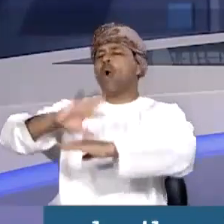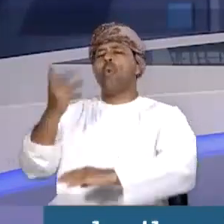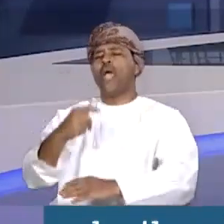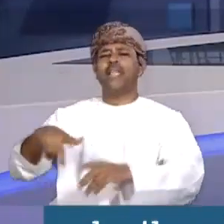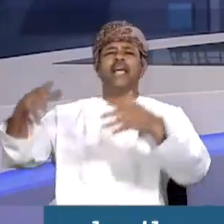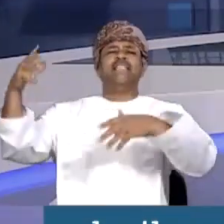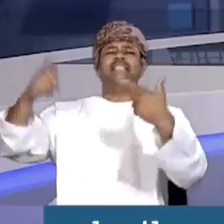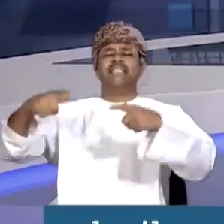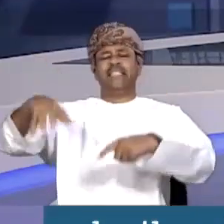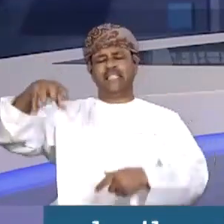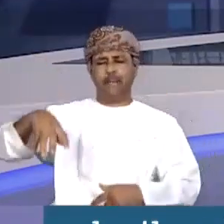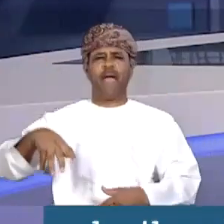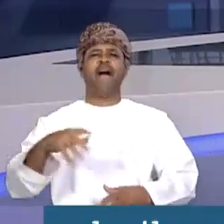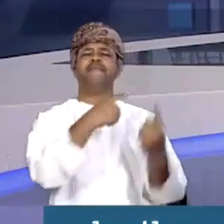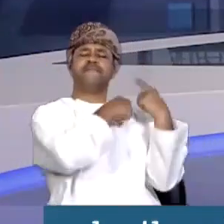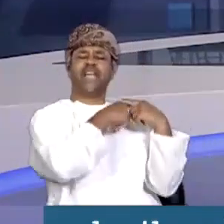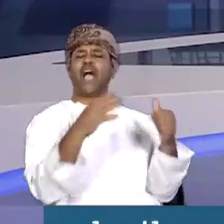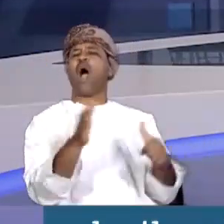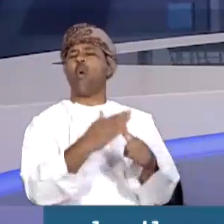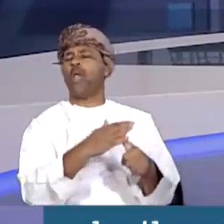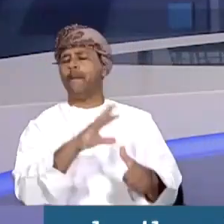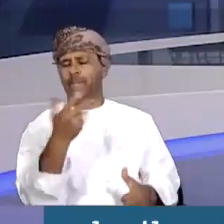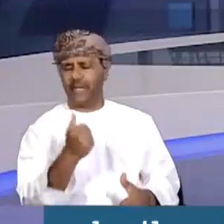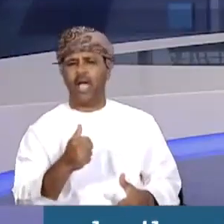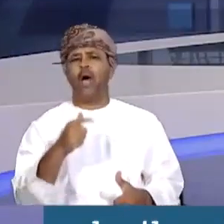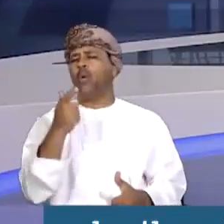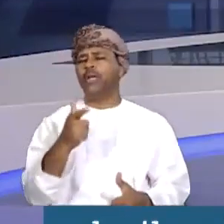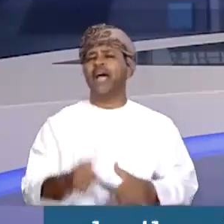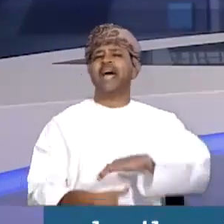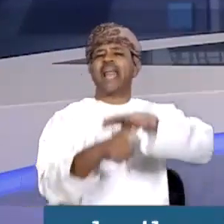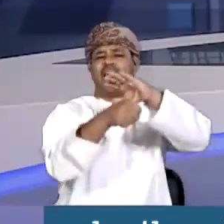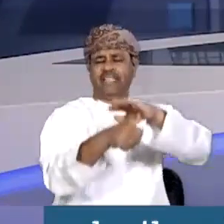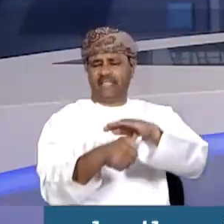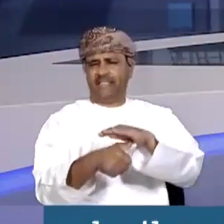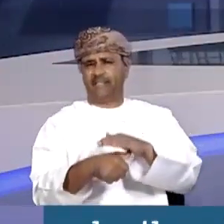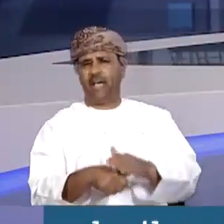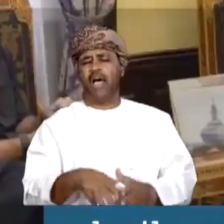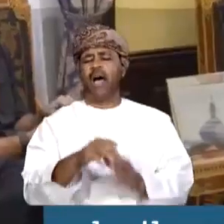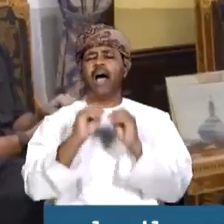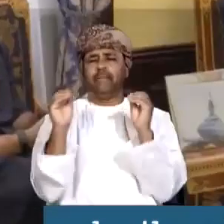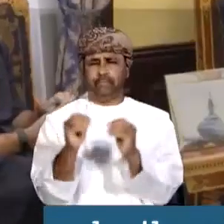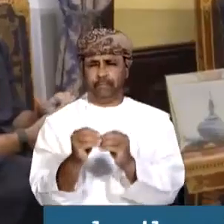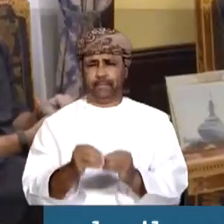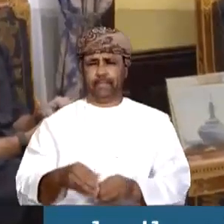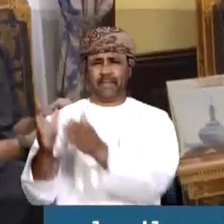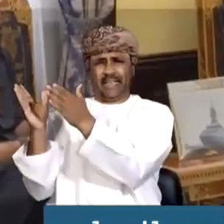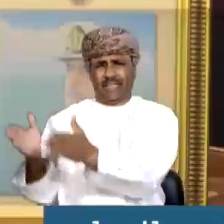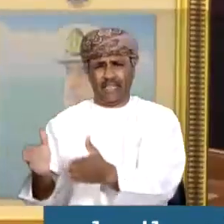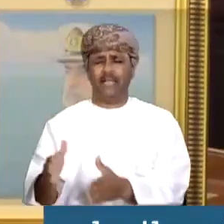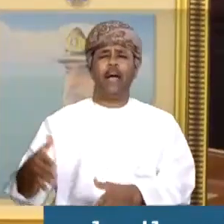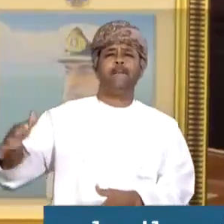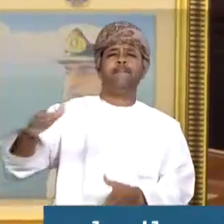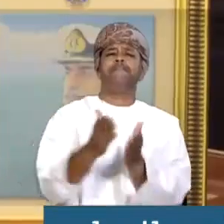المرتفعة الفريق أول بحري السير فيليب جونز أمير البحار ورئيس هيئة الأركان البحرية البريطانية